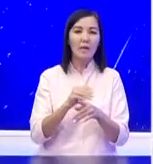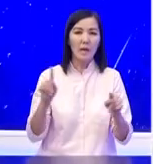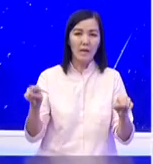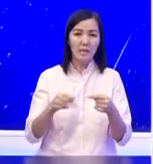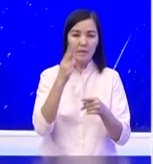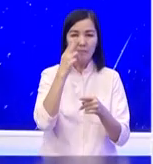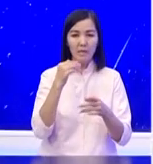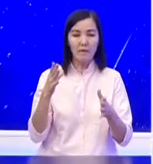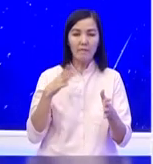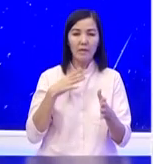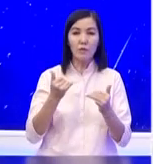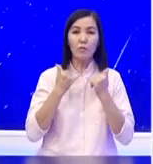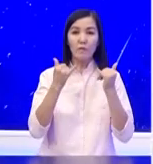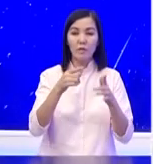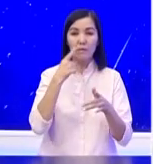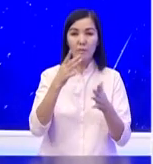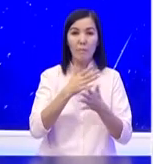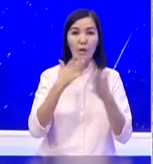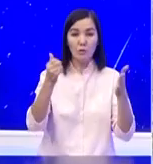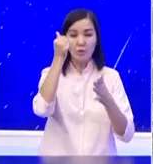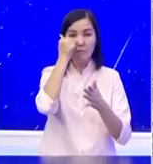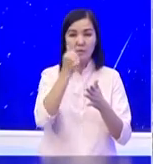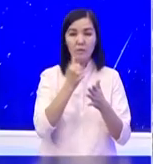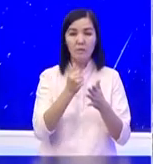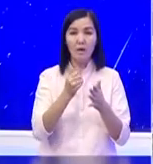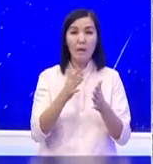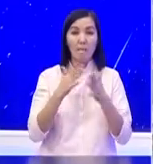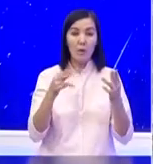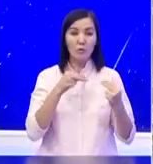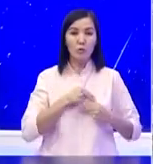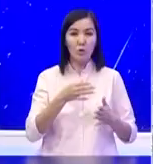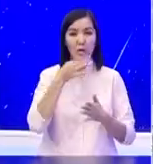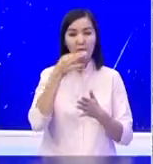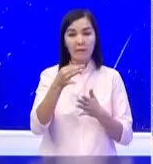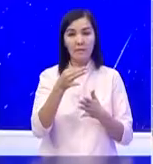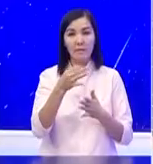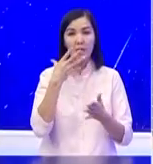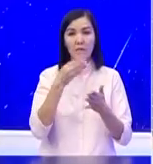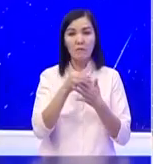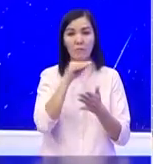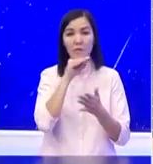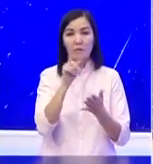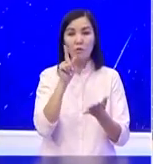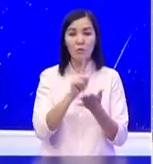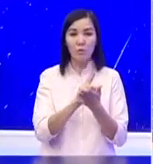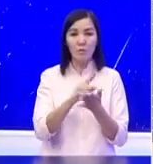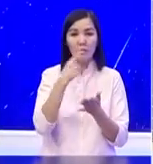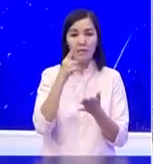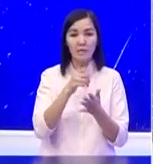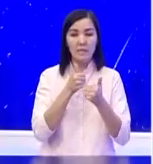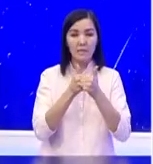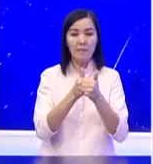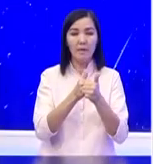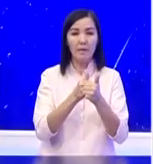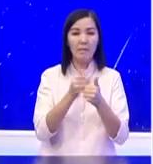огромной признательностью и уважением говорим всем вам спасибо за ваш благородный труд, ответственное отношение к профессиональному долгу», сказал заместитель акима